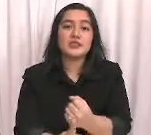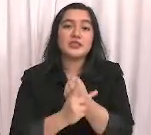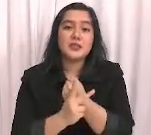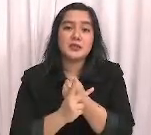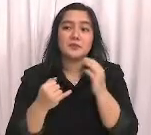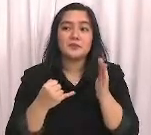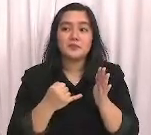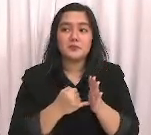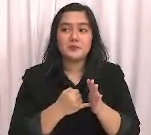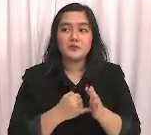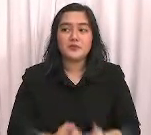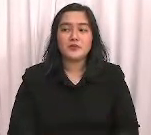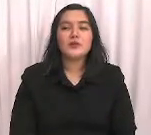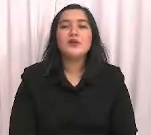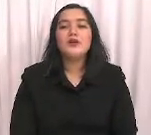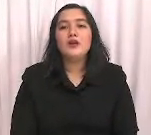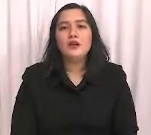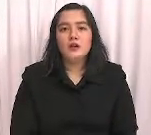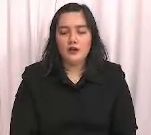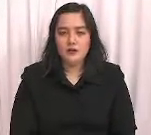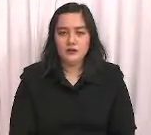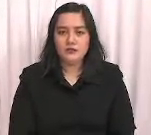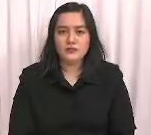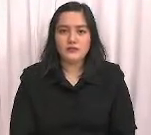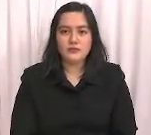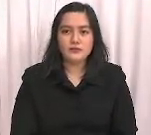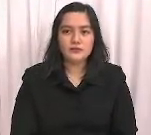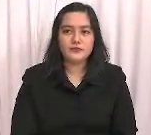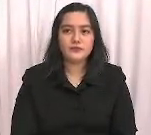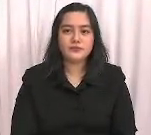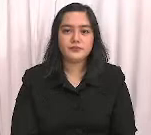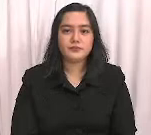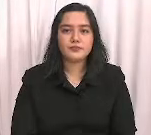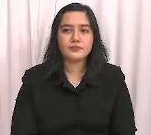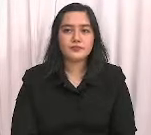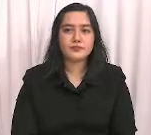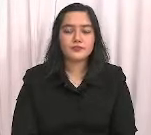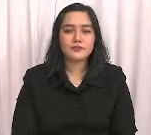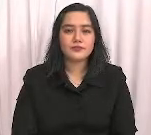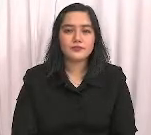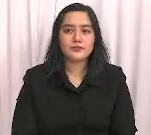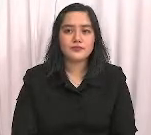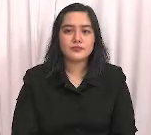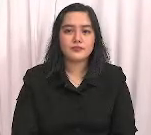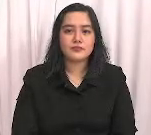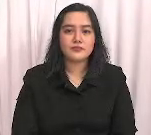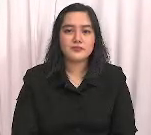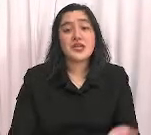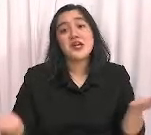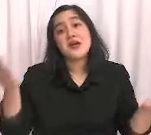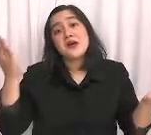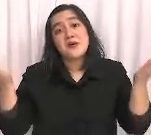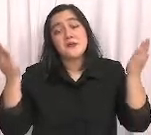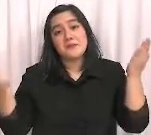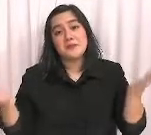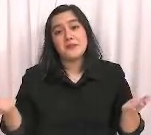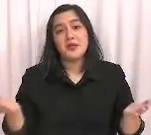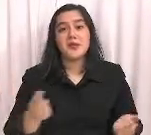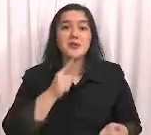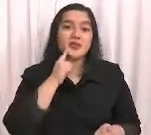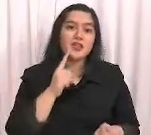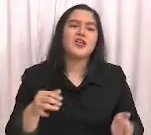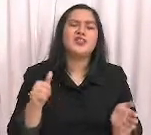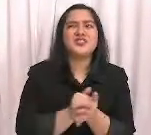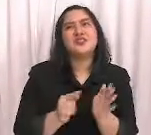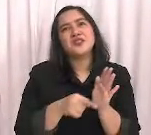Sa kumisan, di ba, mamimiss mo yan na dito mo na ilagay. Yes. Doon mo pa rin yung daratnan, maliit o malaki mang halaga.